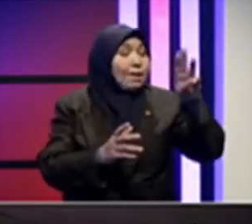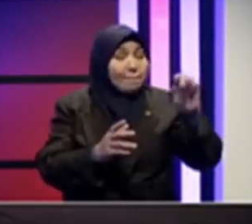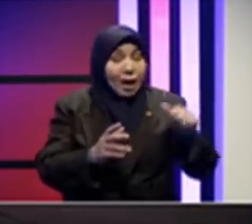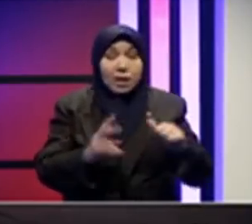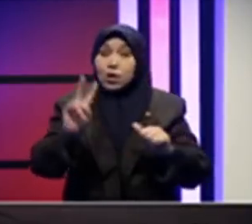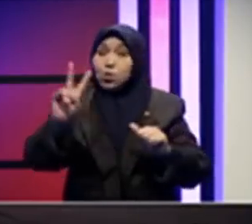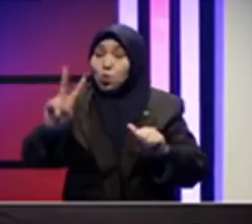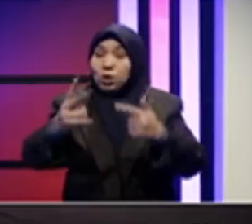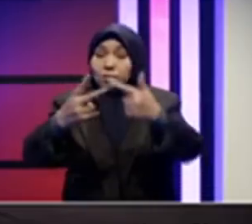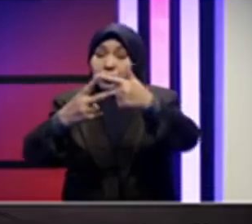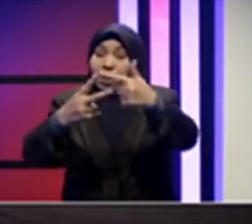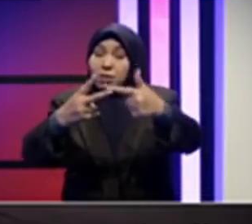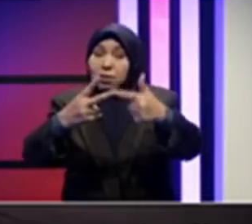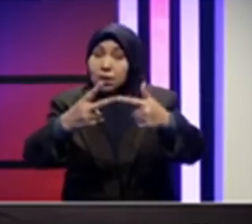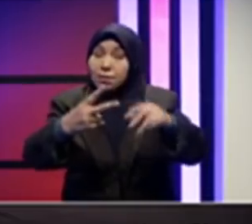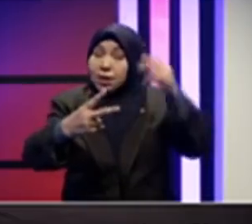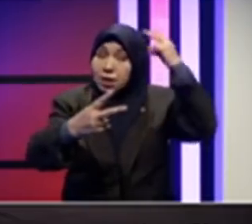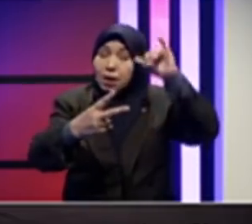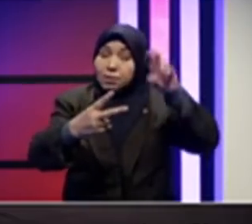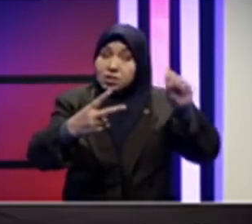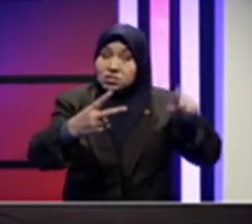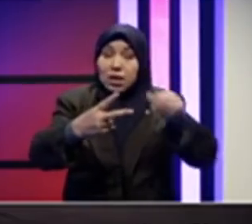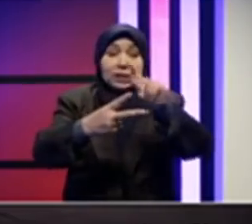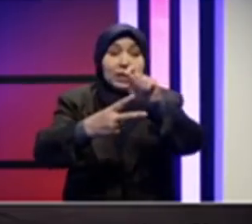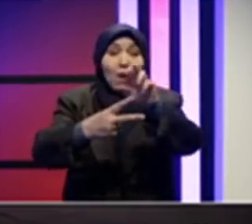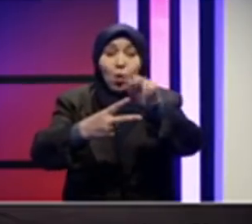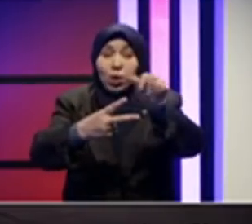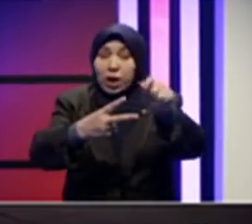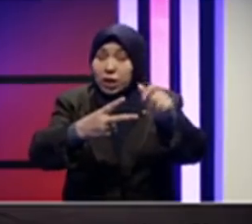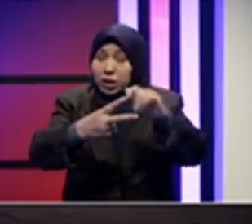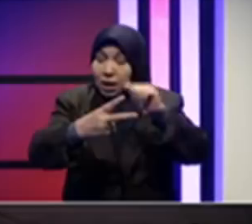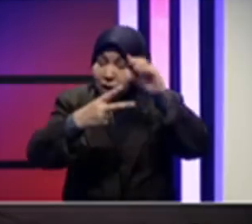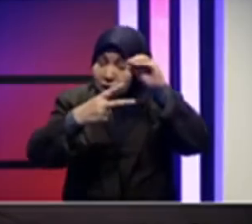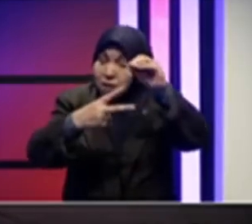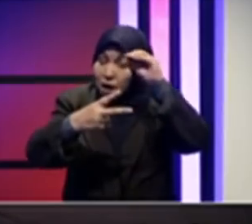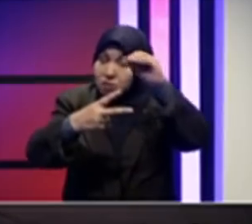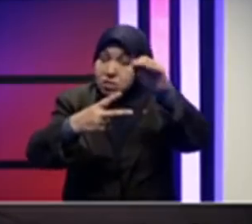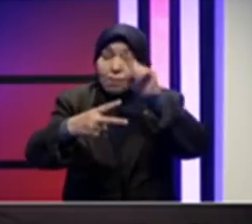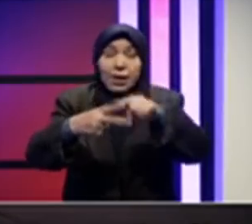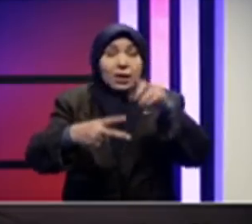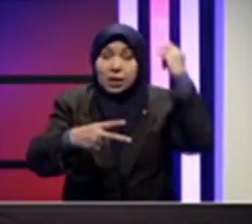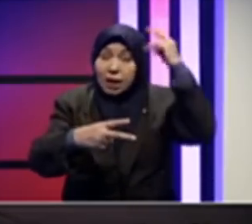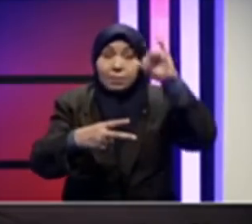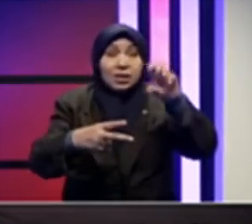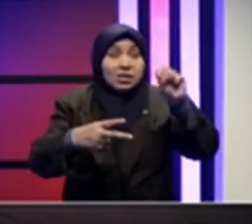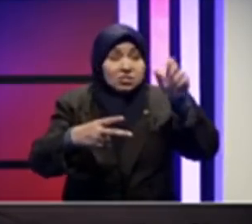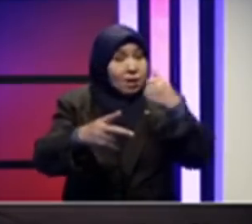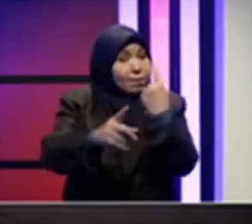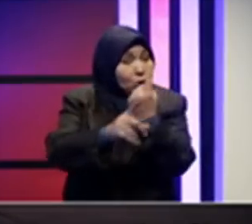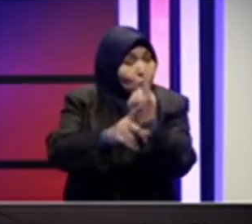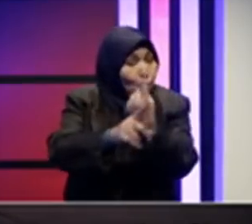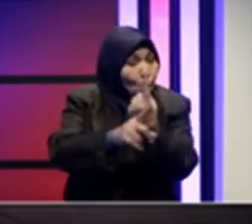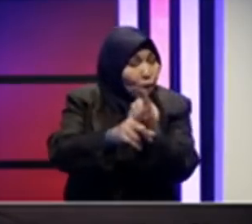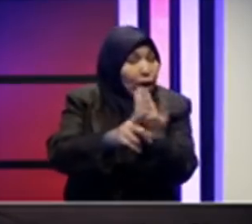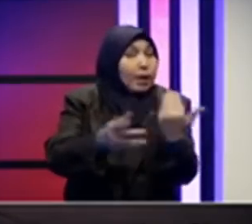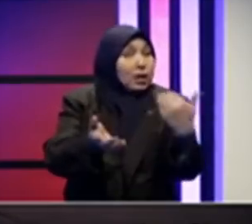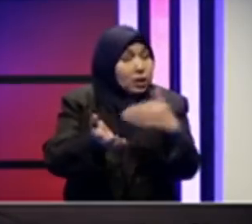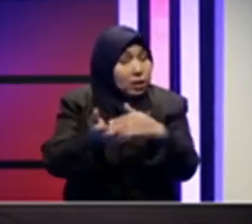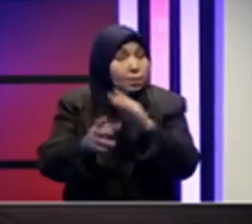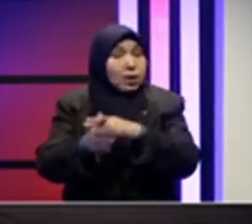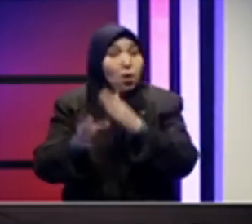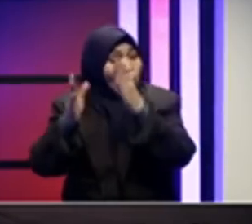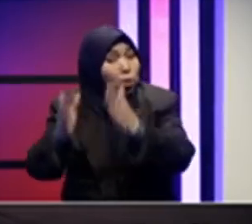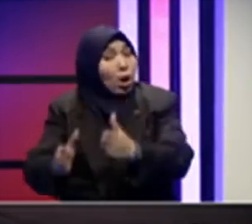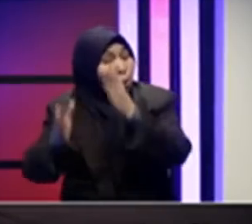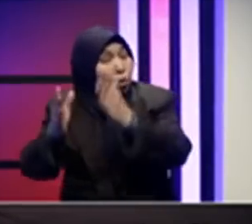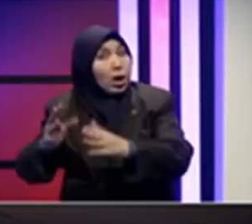sini diberikan hikmah ini Injil, tapi Taurat juga ada diajarkan kepada Nabi Isa. Nabi Isa betulkan balik kepada orang-orang pada zamannya